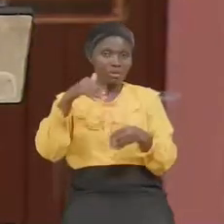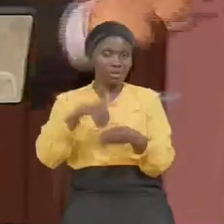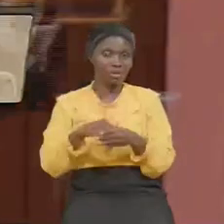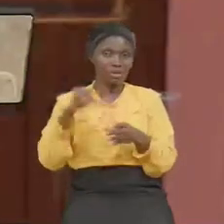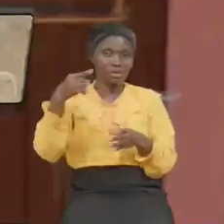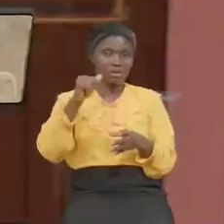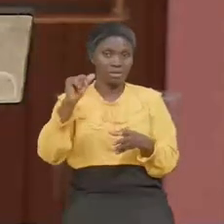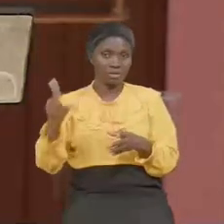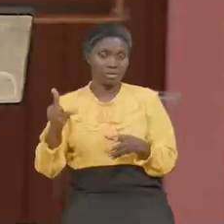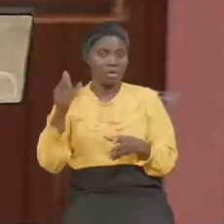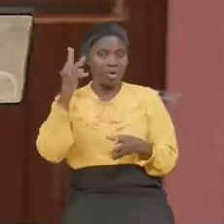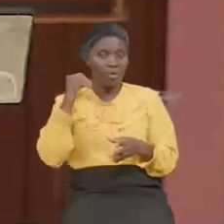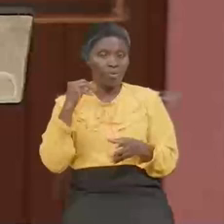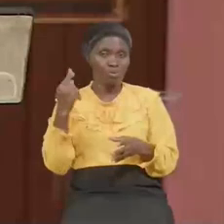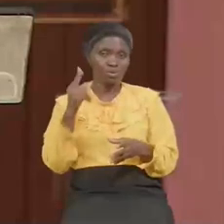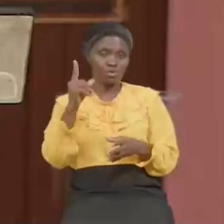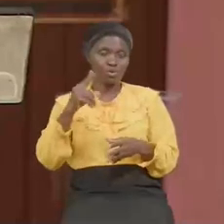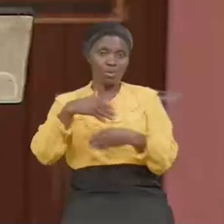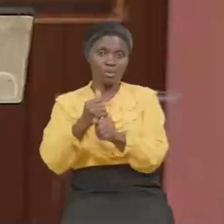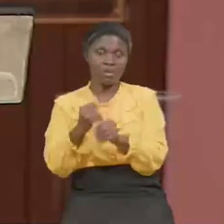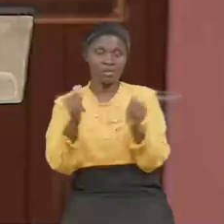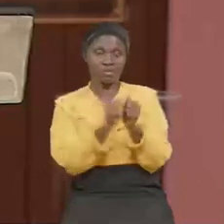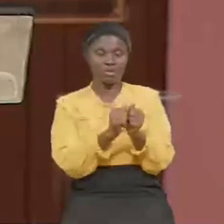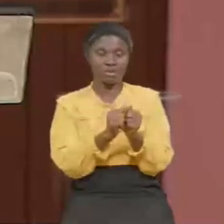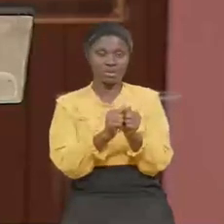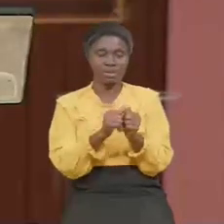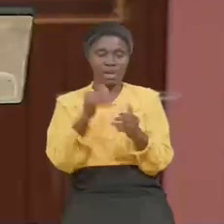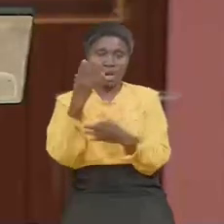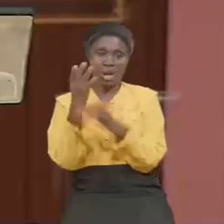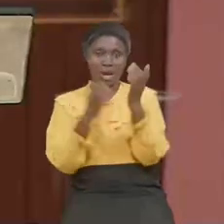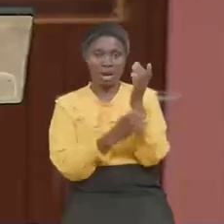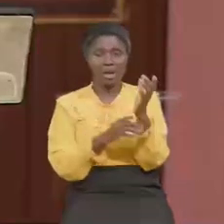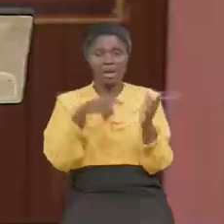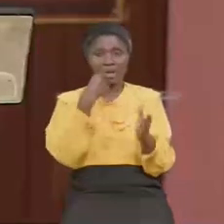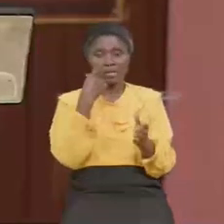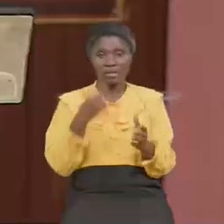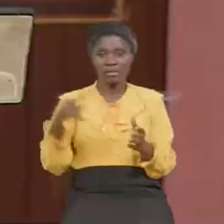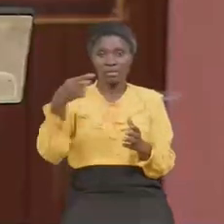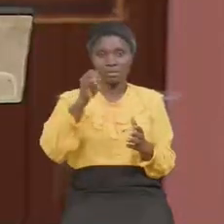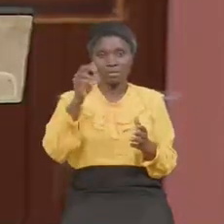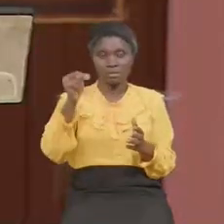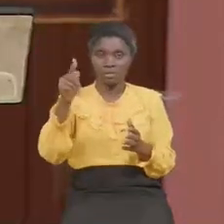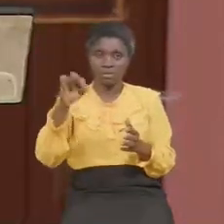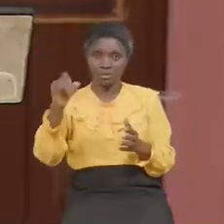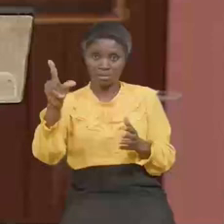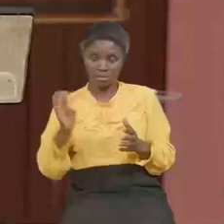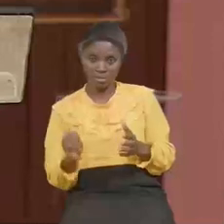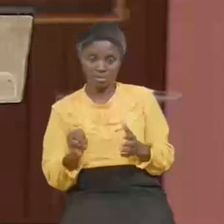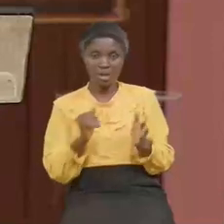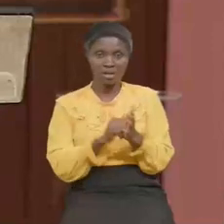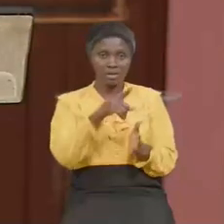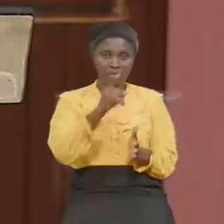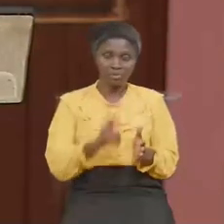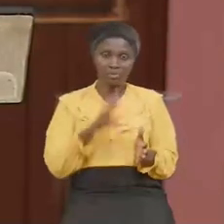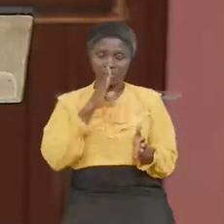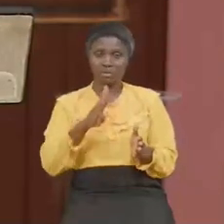Les Juifs parlant aux païens, ils doivent être circoncis de la main. Et l'apôtre Paul dit, ça c'est passé, ce